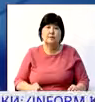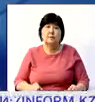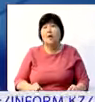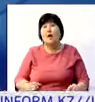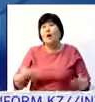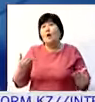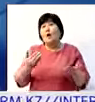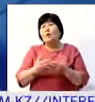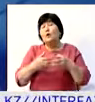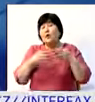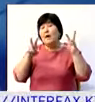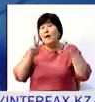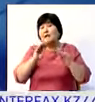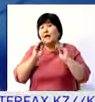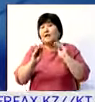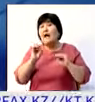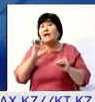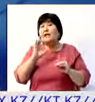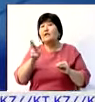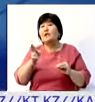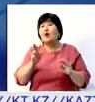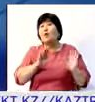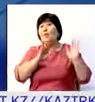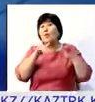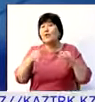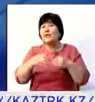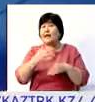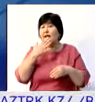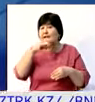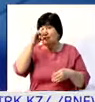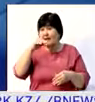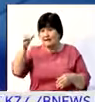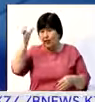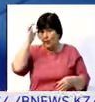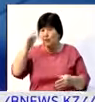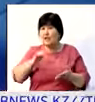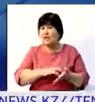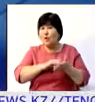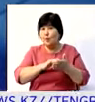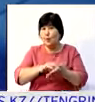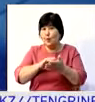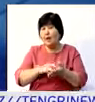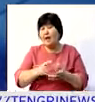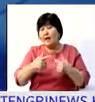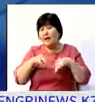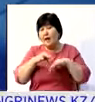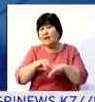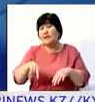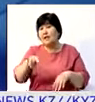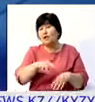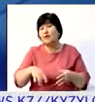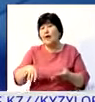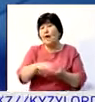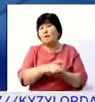новую экспедицию снарядили на аральское море в ее составе иностранные казахстанские ученые путешественники организатор республиканское общественное